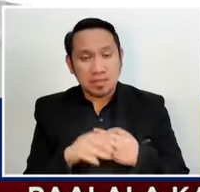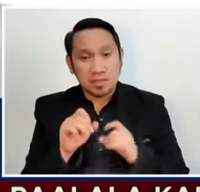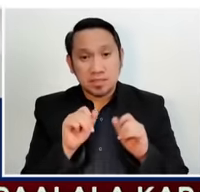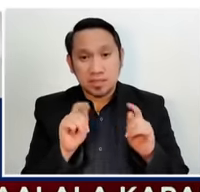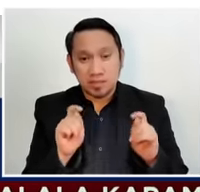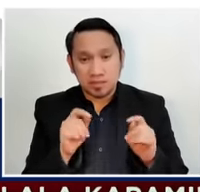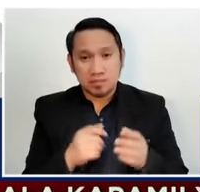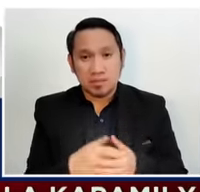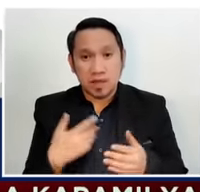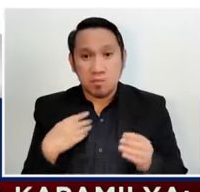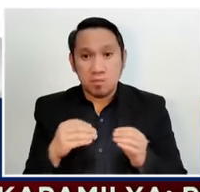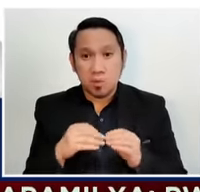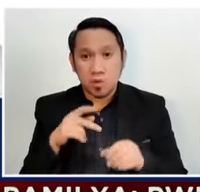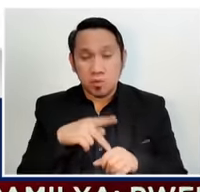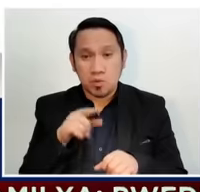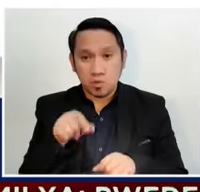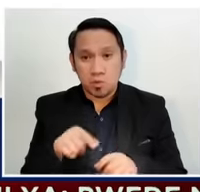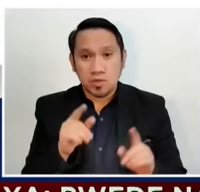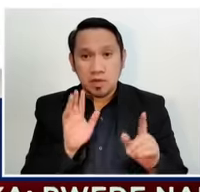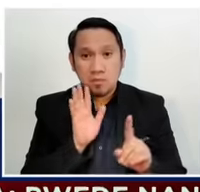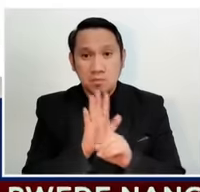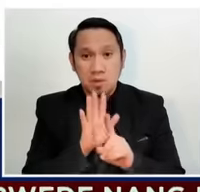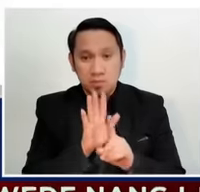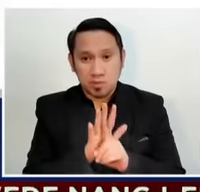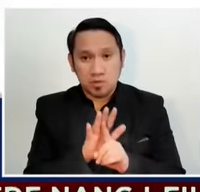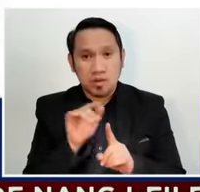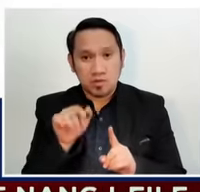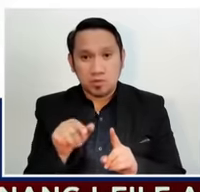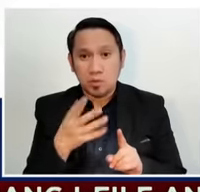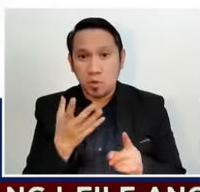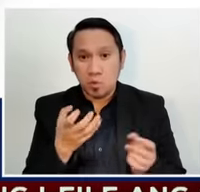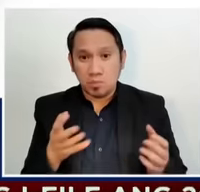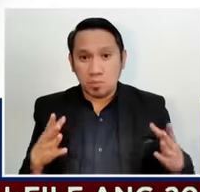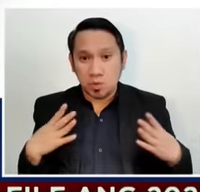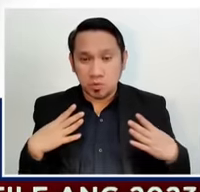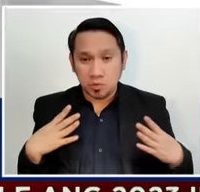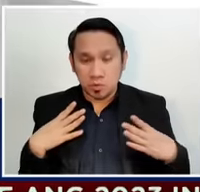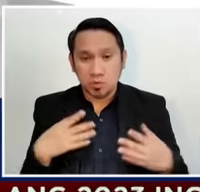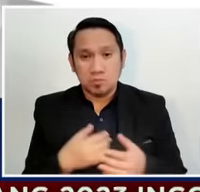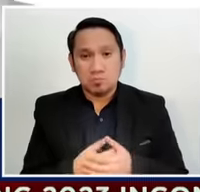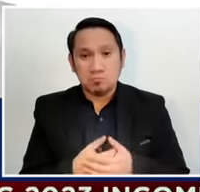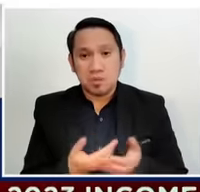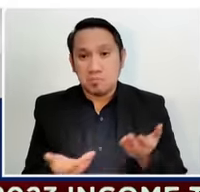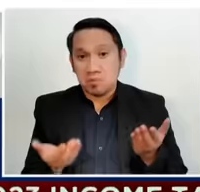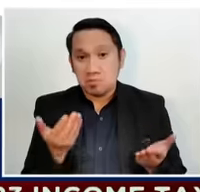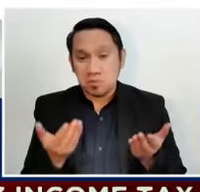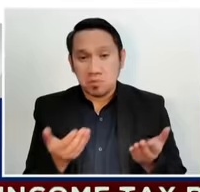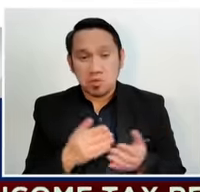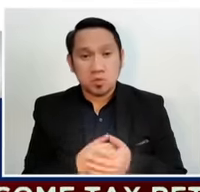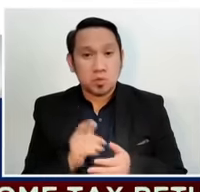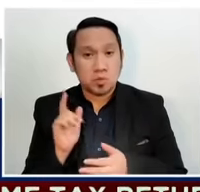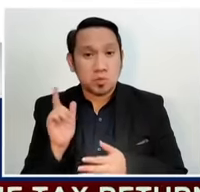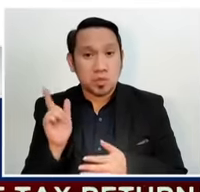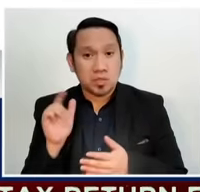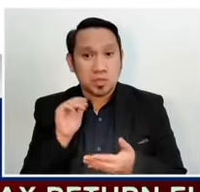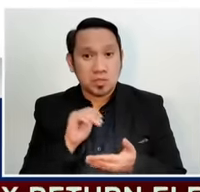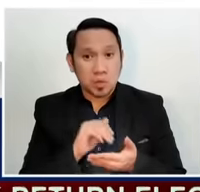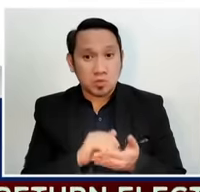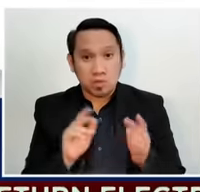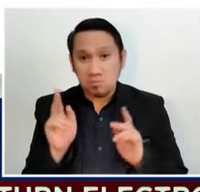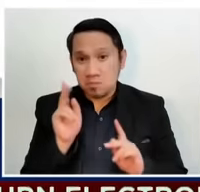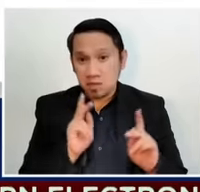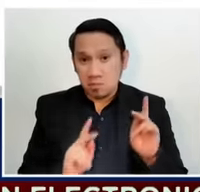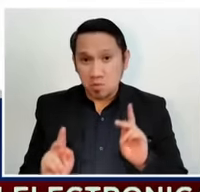Puerto Galera na sikat na destinasyon na mga magbabakasyon. Tinatayang aabot sa hanggang 20,000 ang bilang ng mga